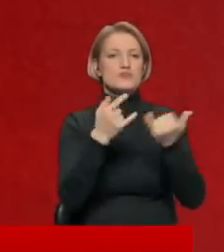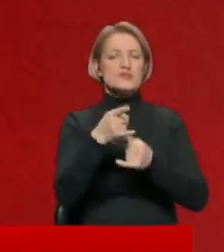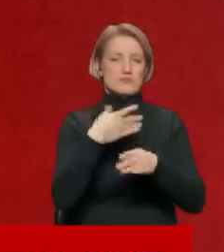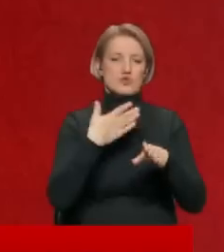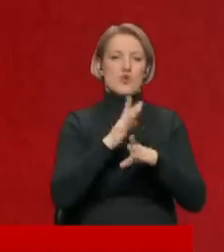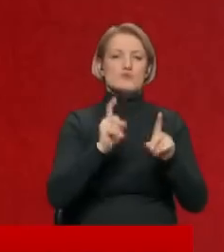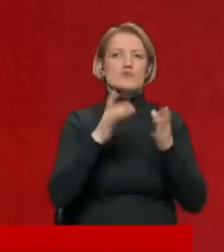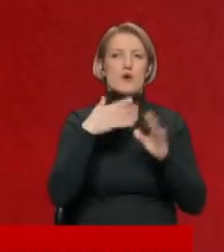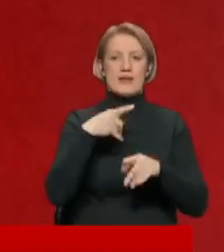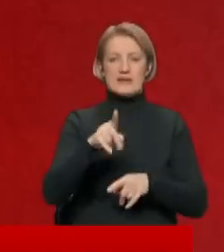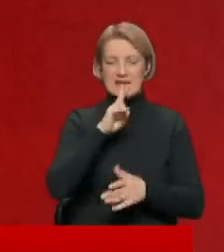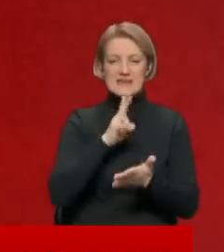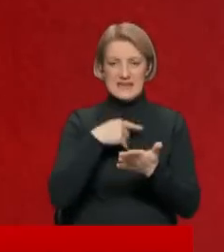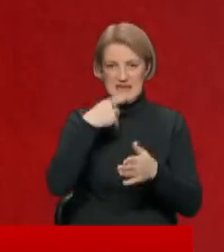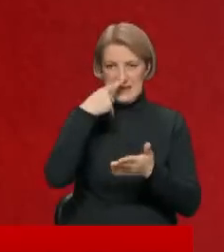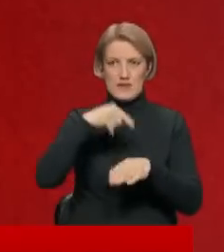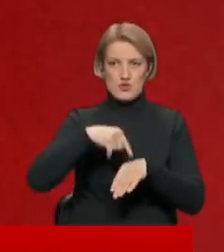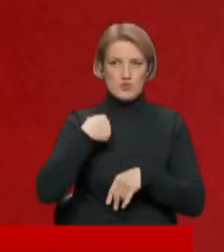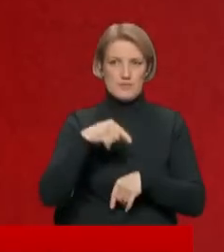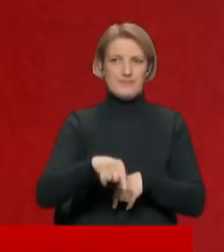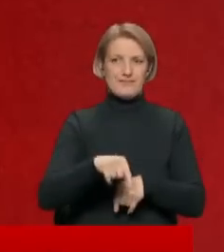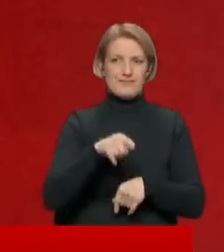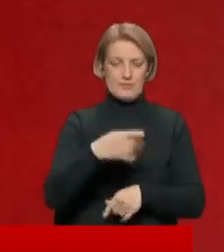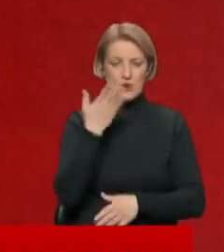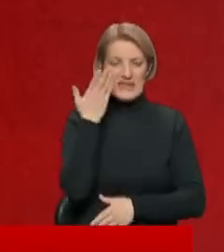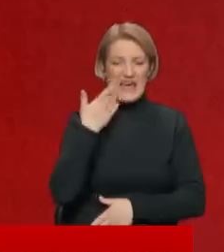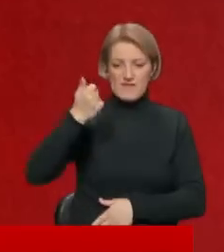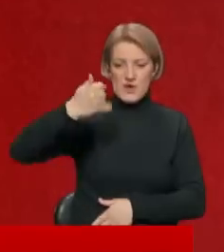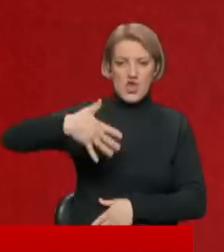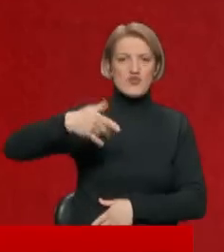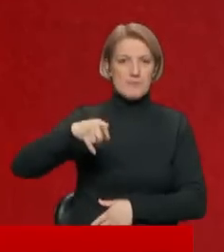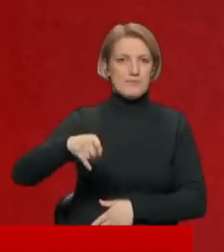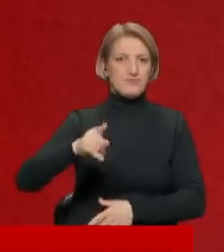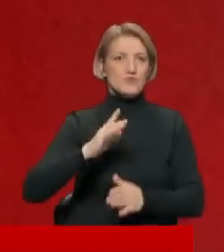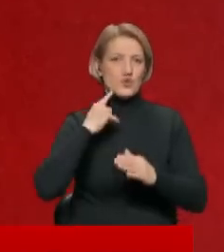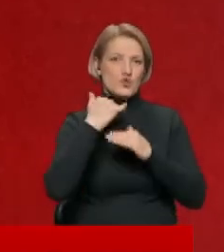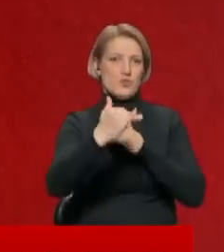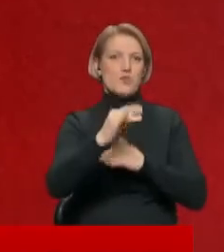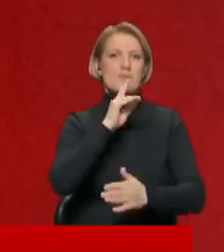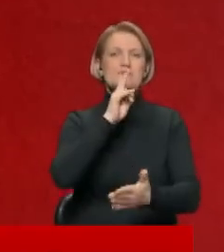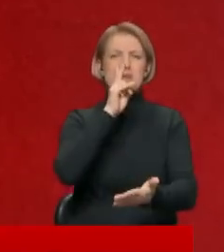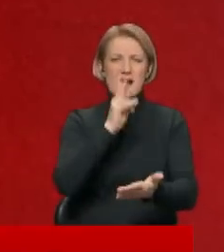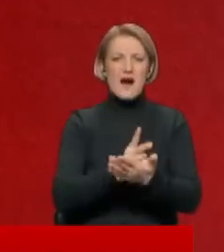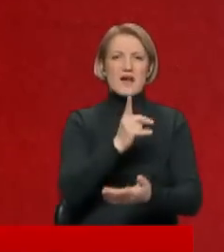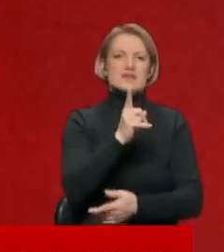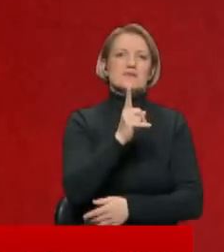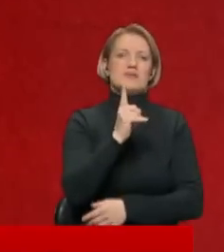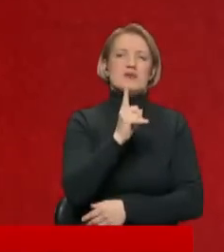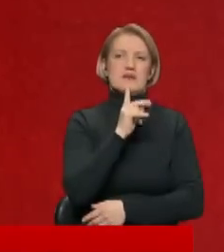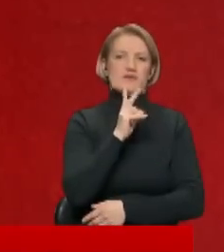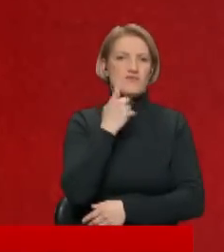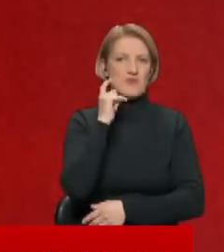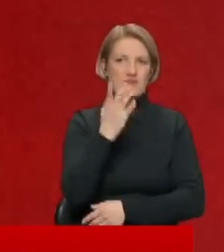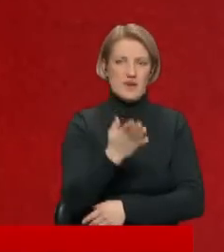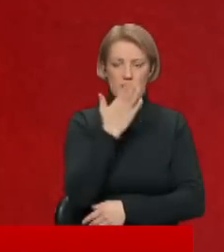bulmam Şuna çok net inanıyorum Bu keyfi rejimle ilgili toplumumuzun çok net bir kanaati var Bu keyfi